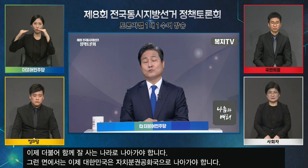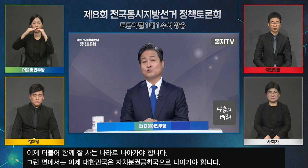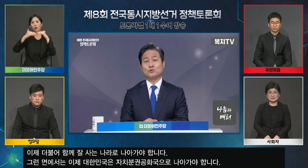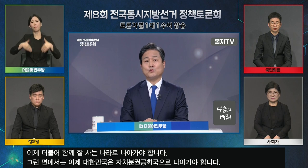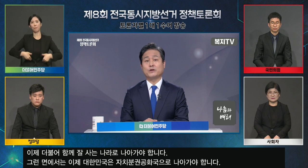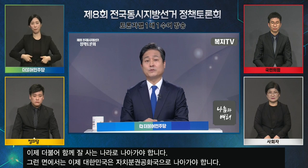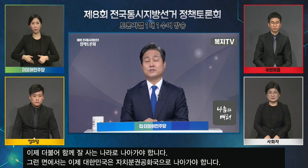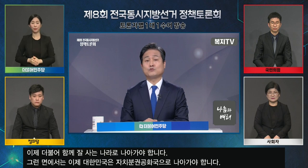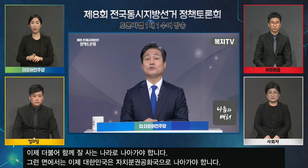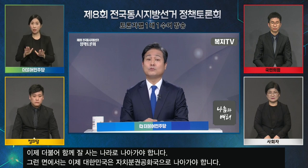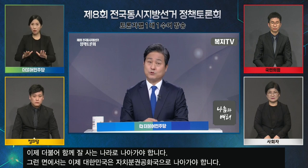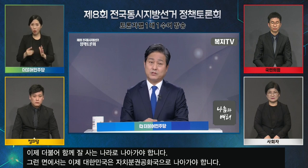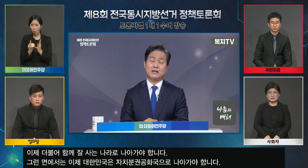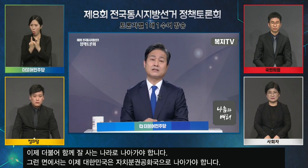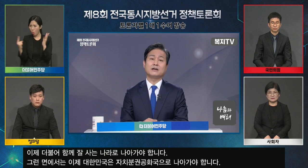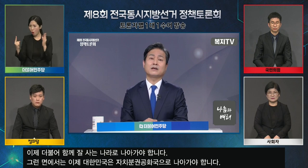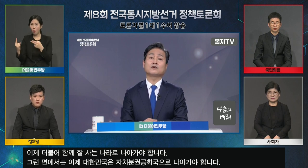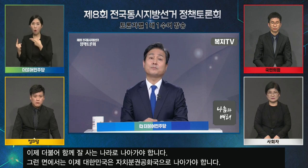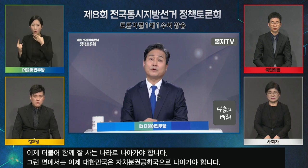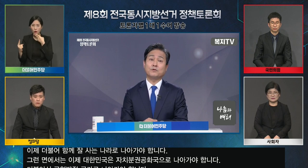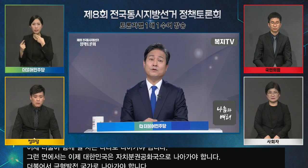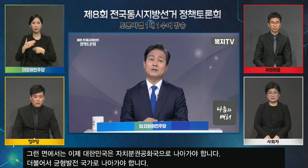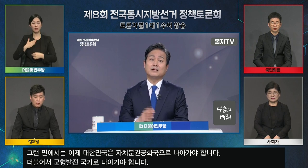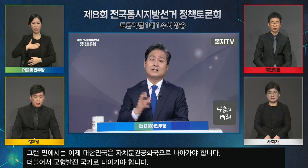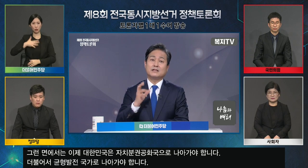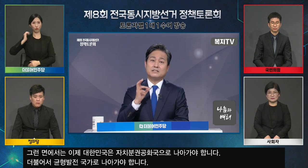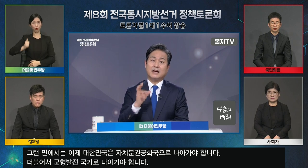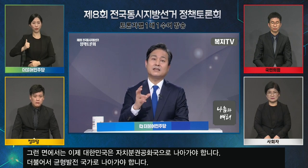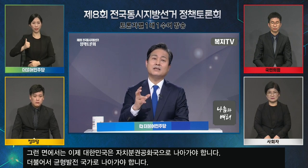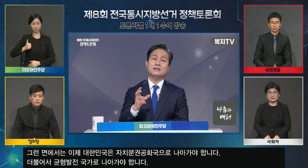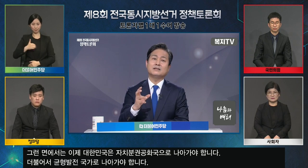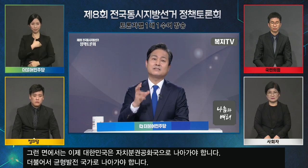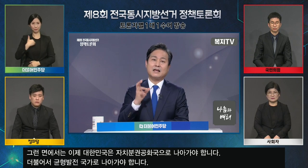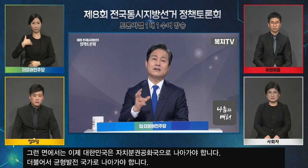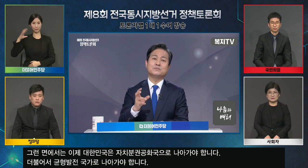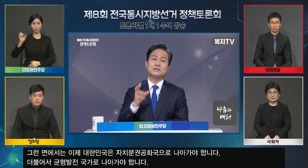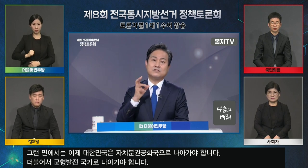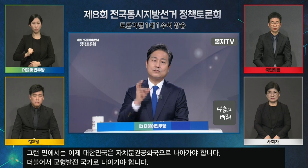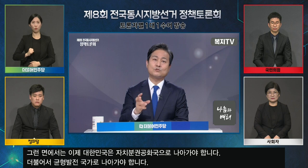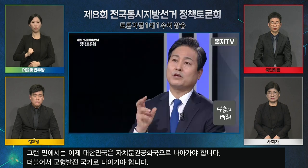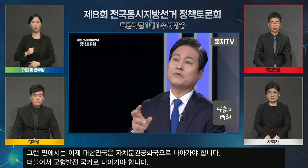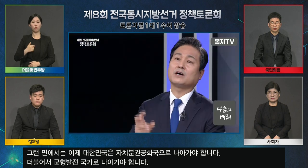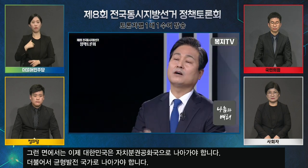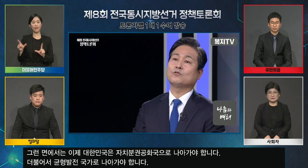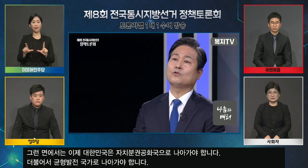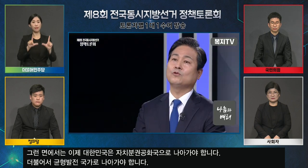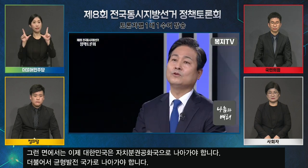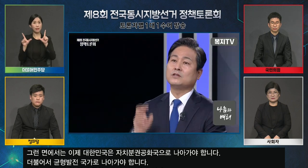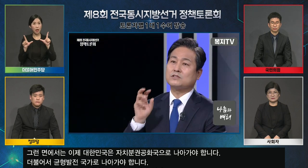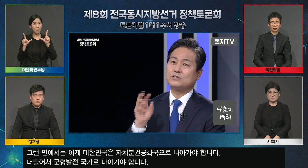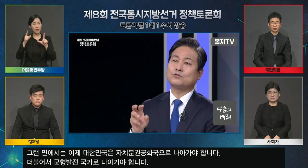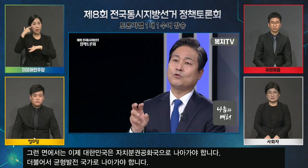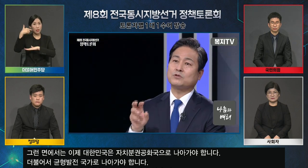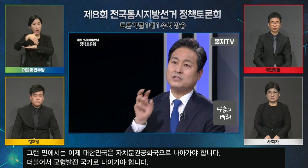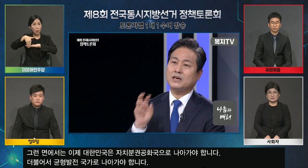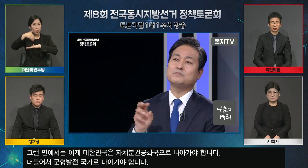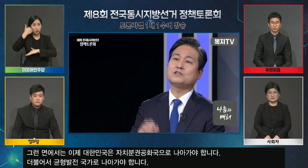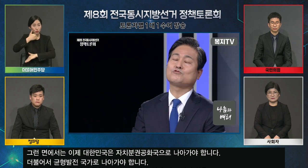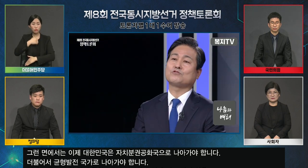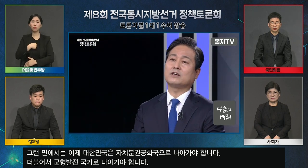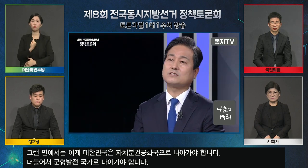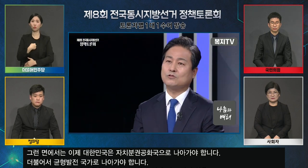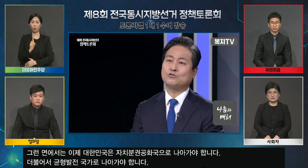누구도 소외 없이 주인으로서 당당하게 어깨 펴고 자기 삶을 스스로 계획하고 스스로